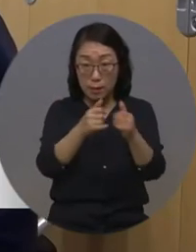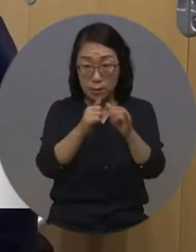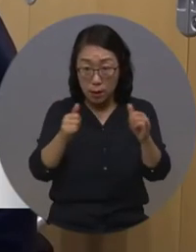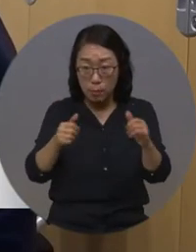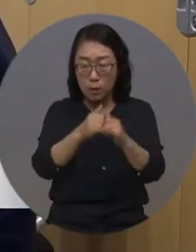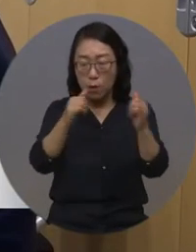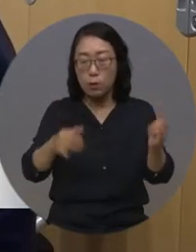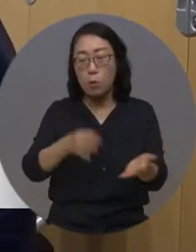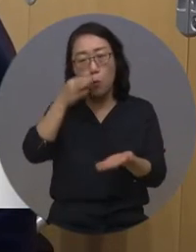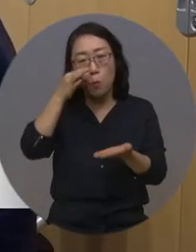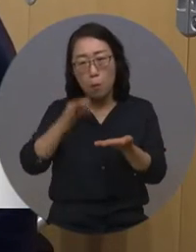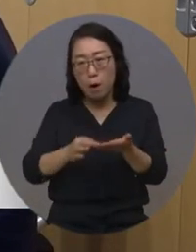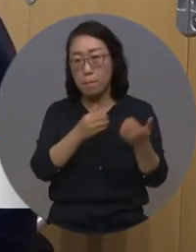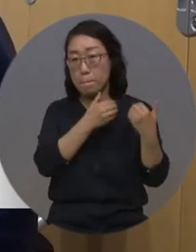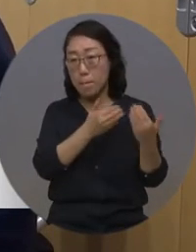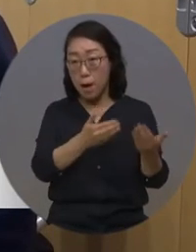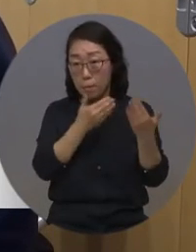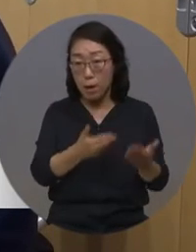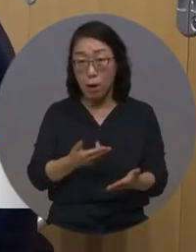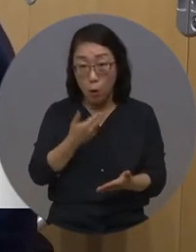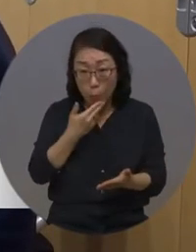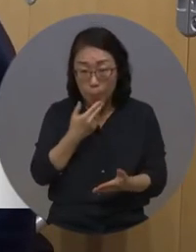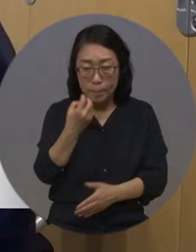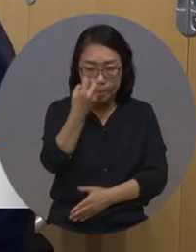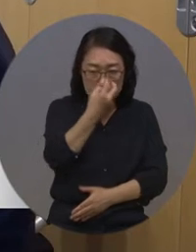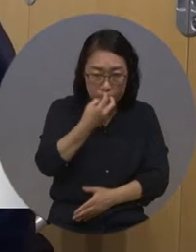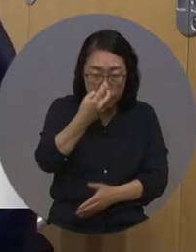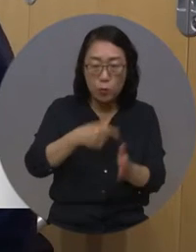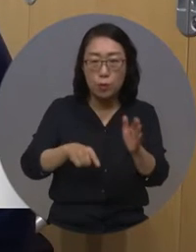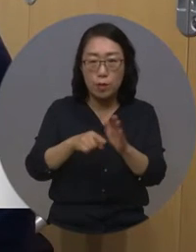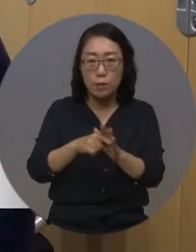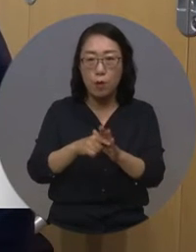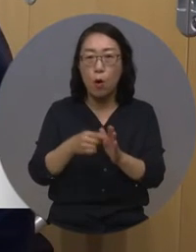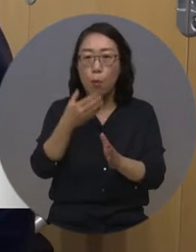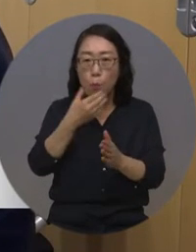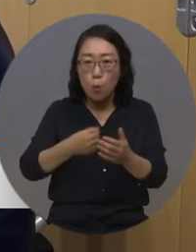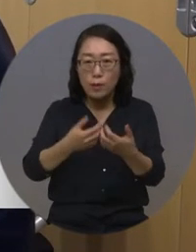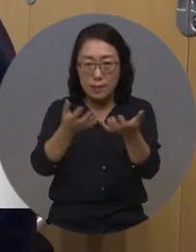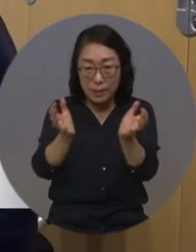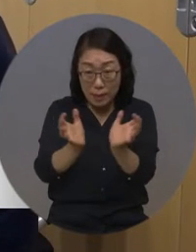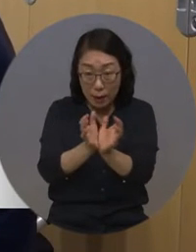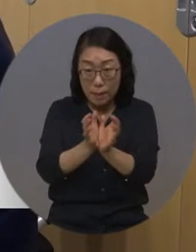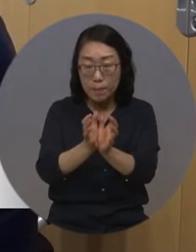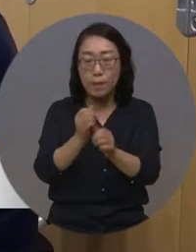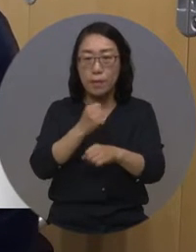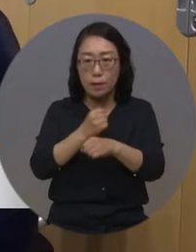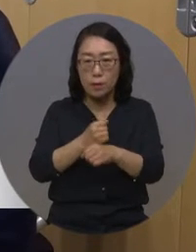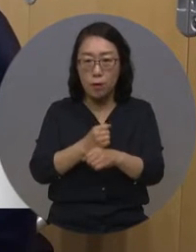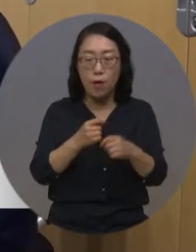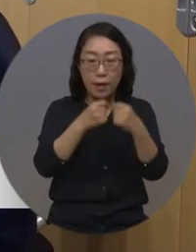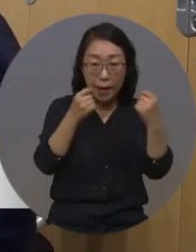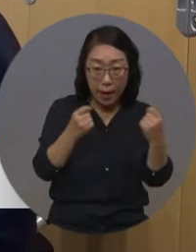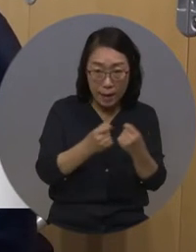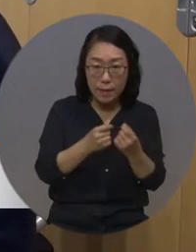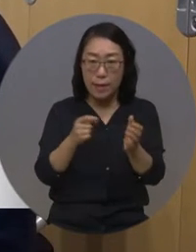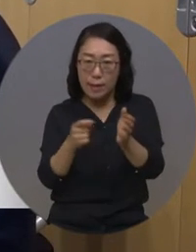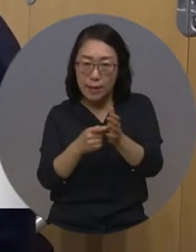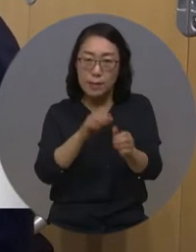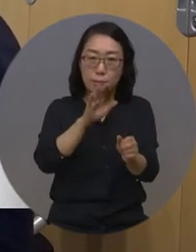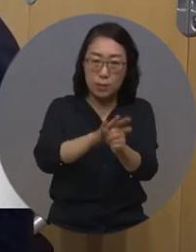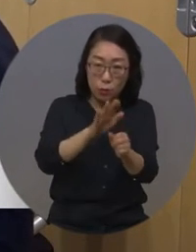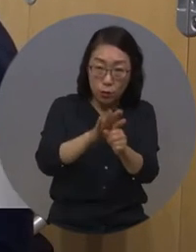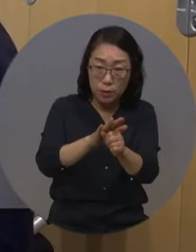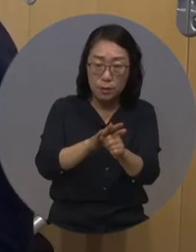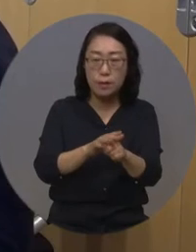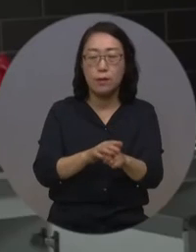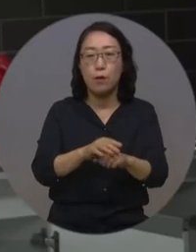사회적 안전망에서 방치된 일이 없도록 녹양동 마을복지계획추진단을 구축, 민간 긴급지원시스템을